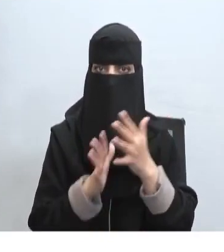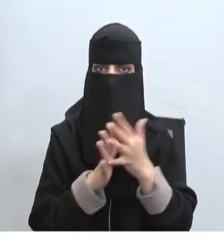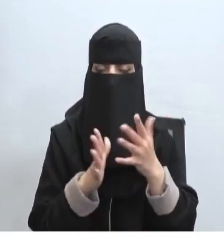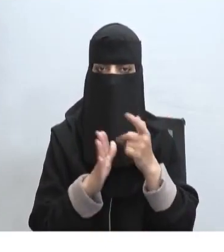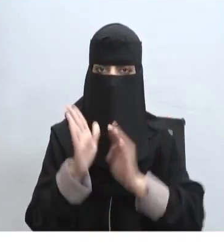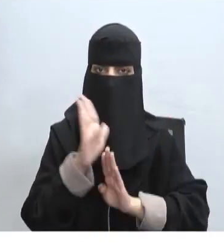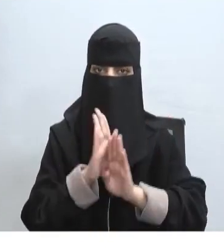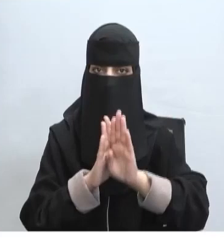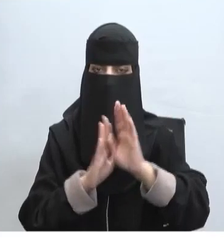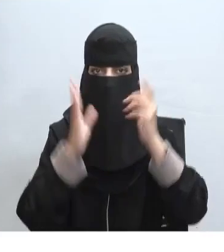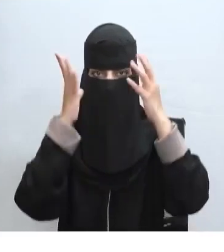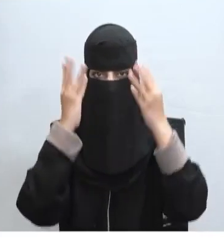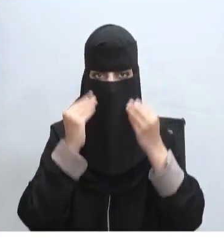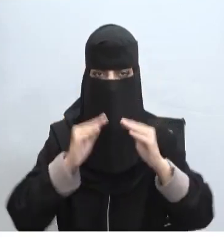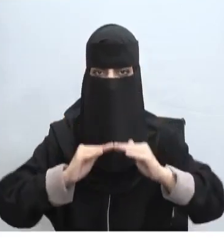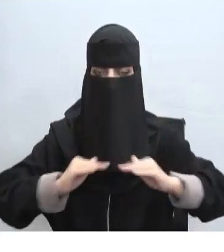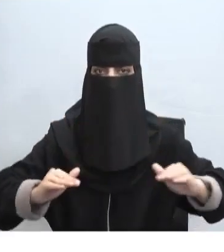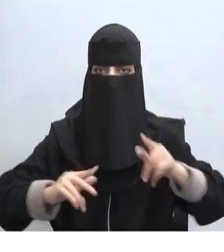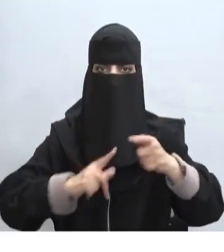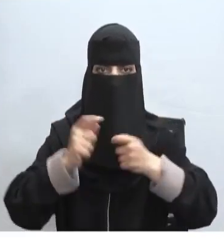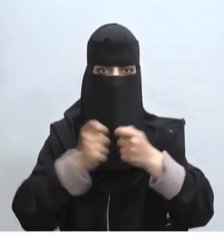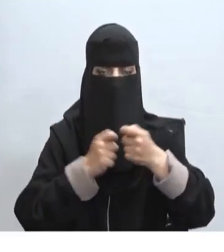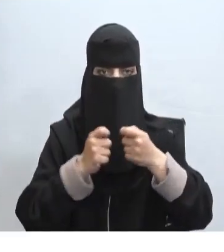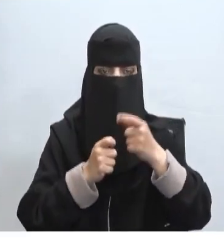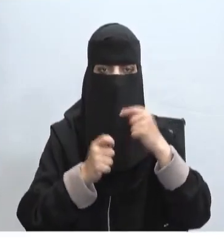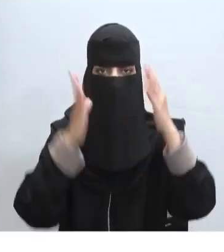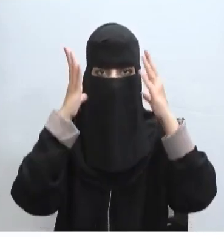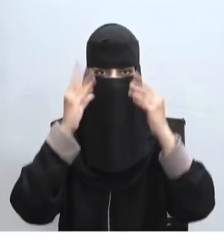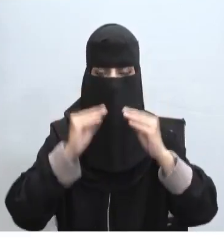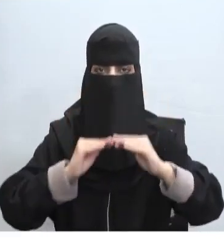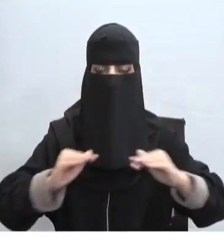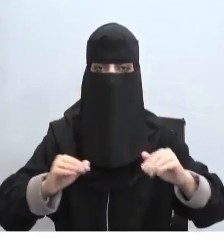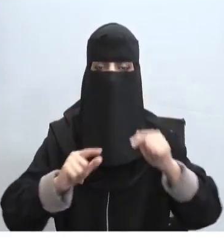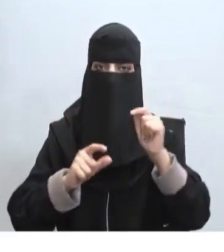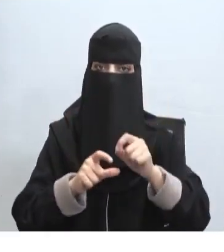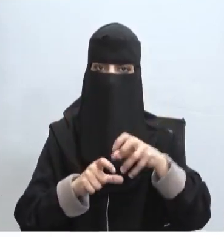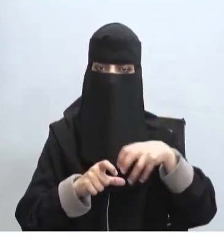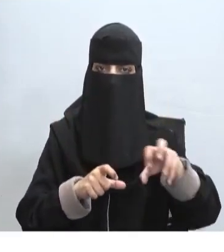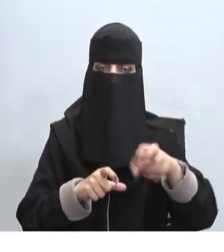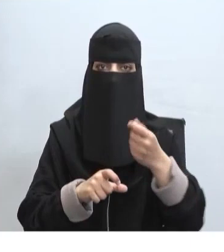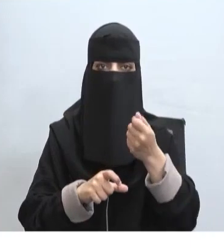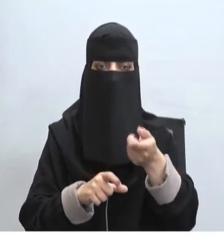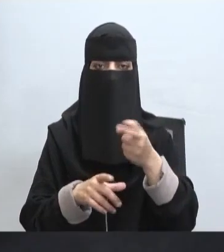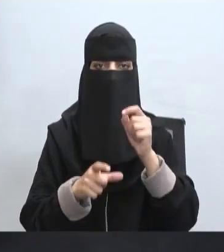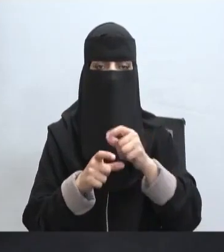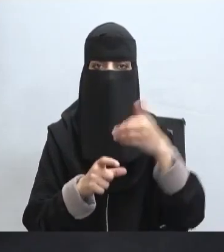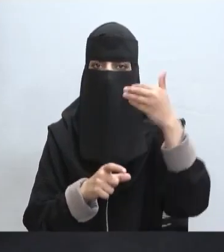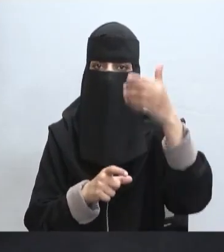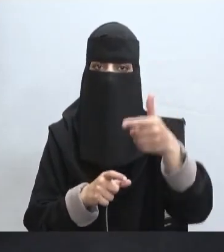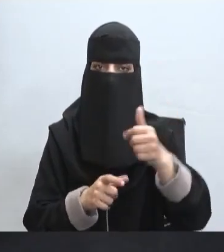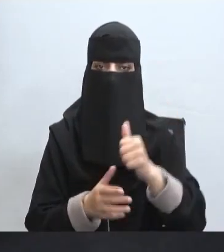لتحقيق الامان لان م ما استثمرنا كان لنا الامان في الجانب المالي في